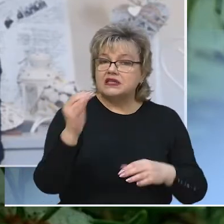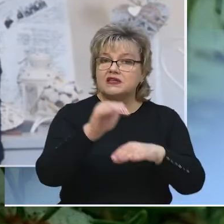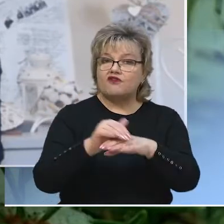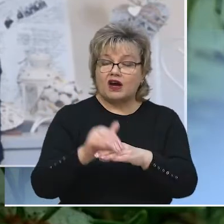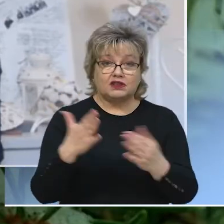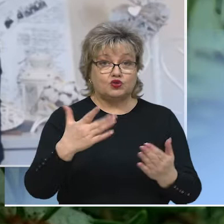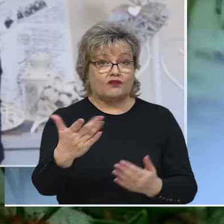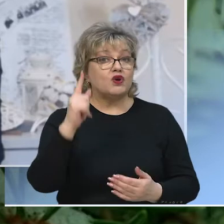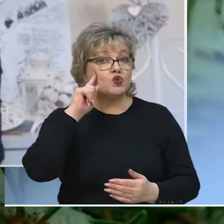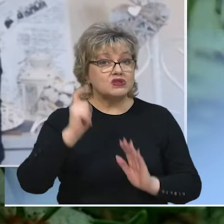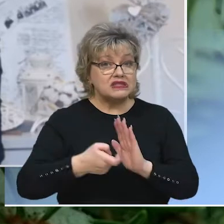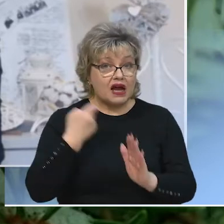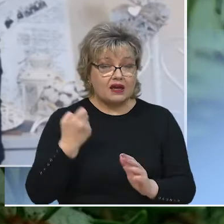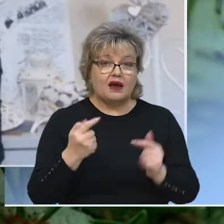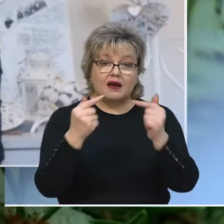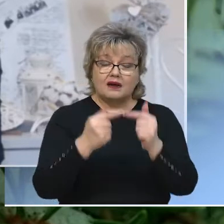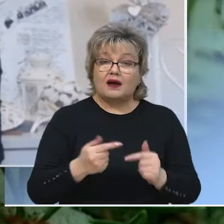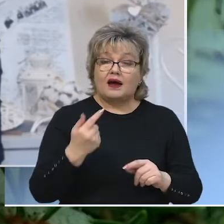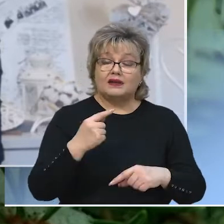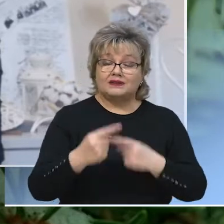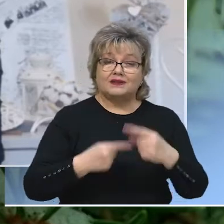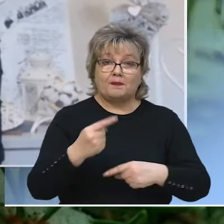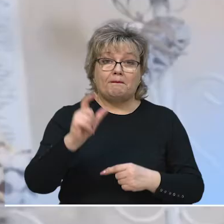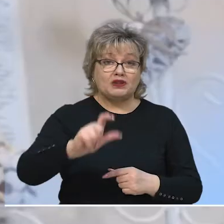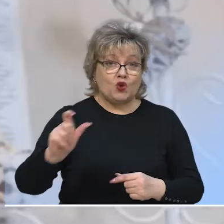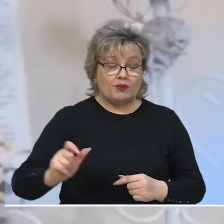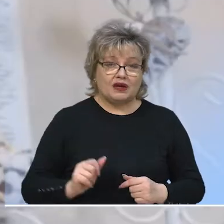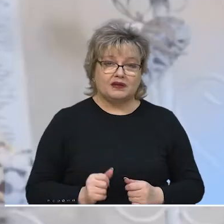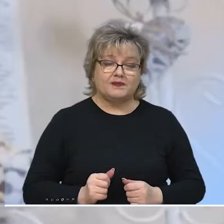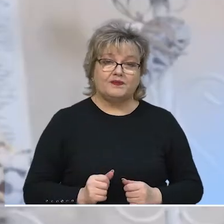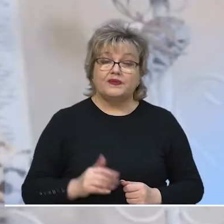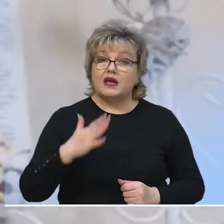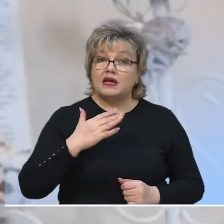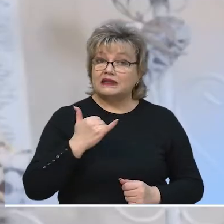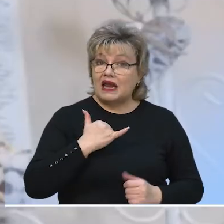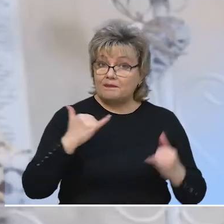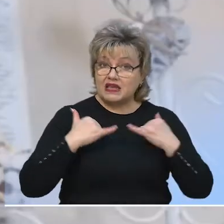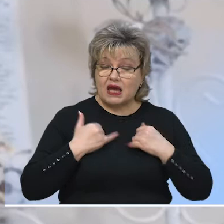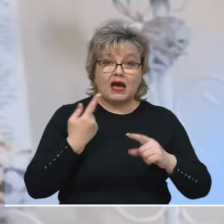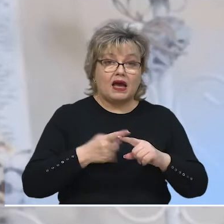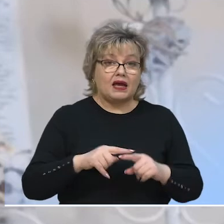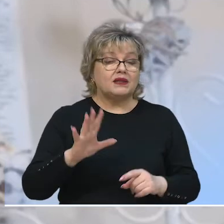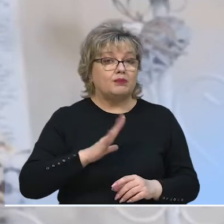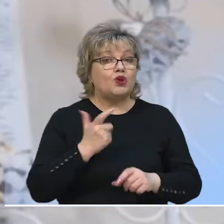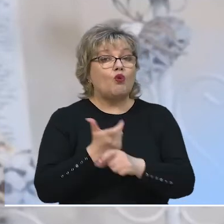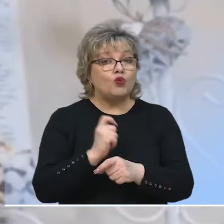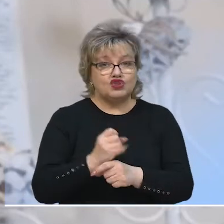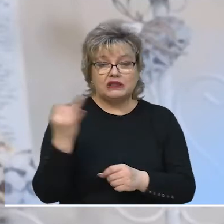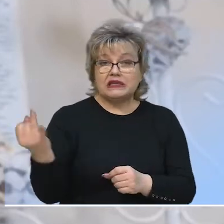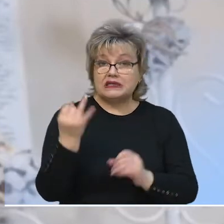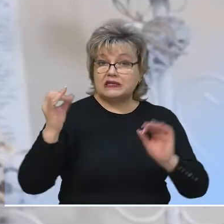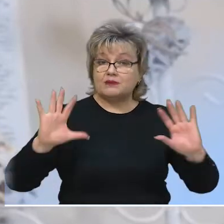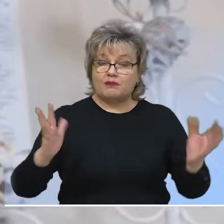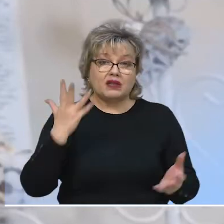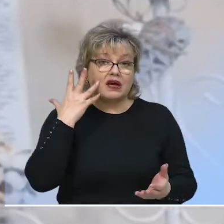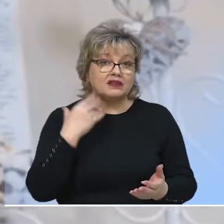интересные факты, которые вы узнали непосредственно от самих потомков. Для меня тоже было это очень интересным